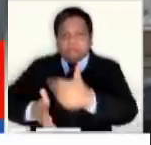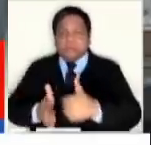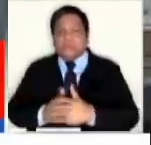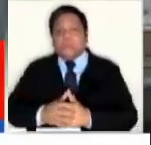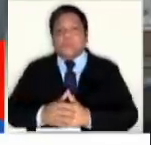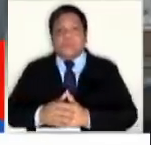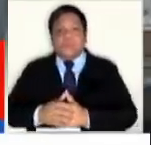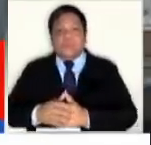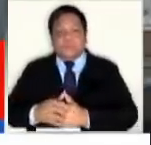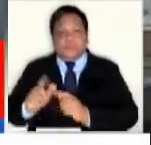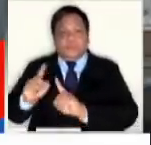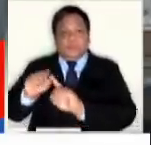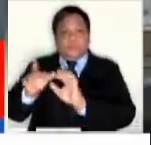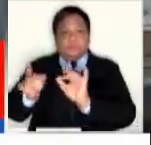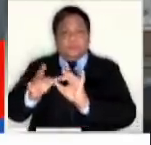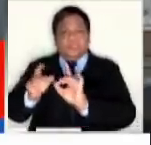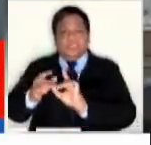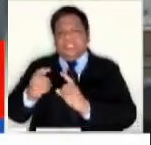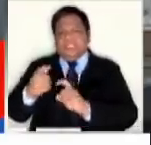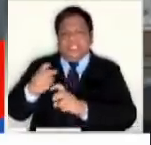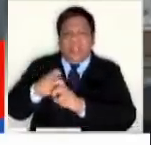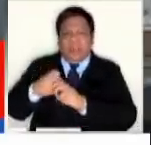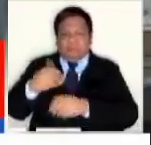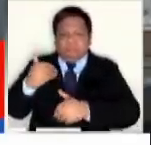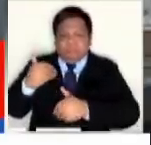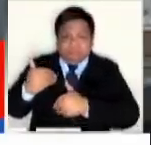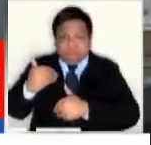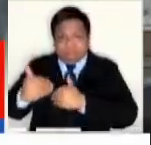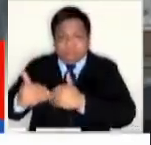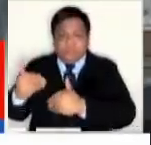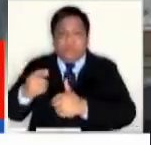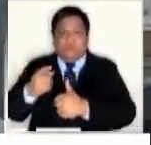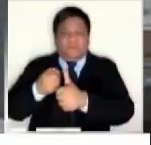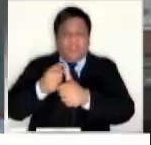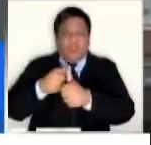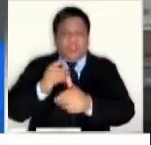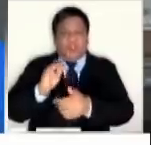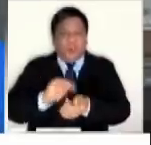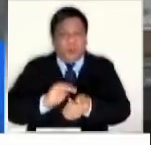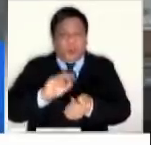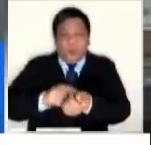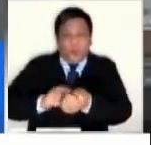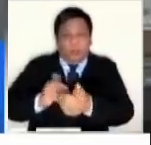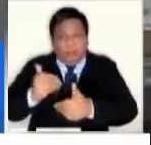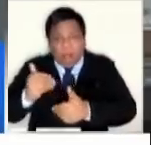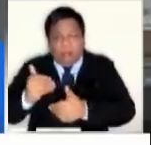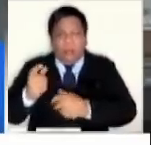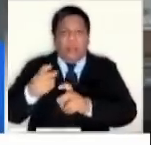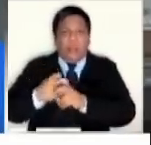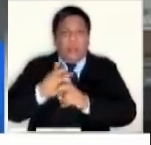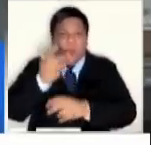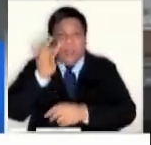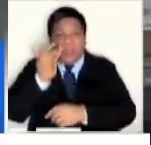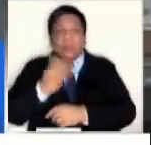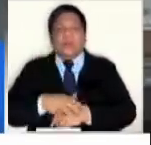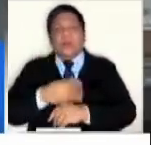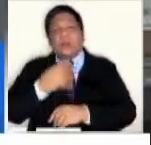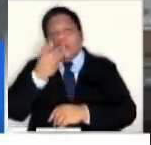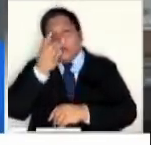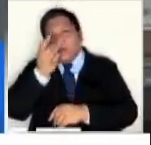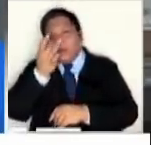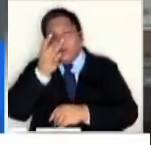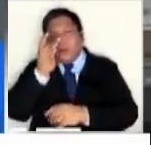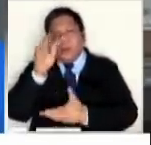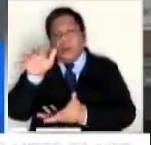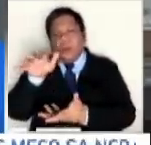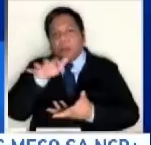sa from the priority A1. Kasi napakakonti ng aming yung mga bakuna